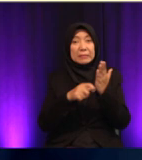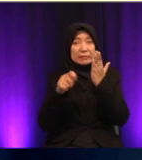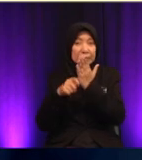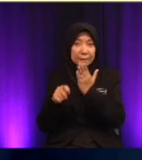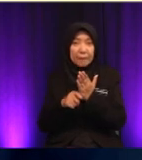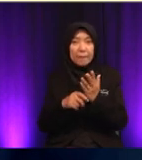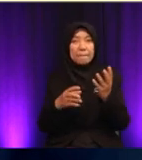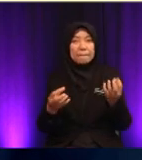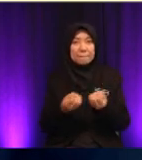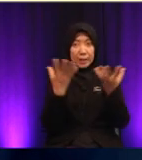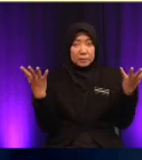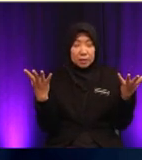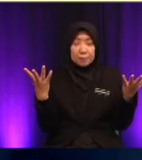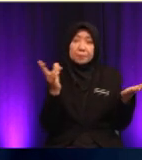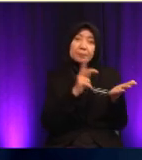oke